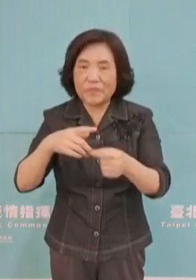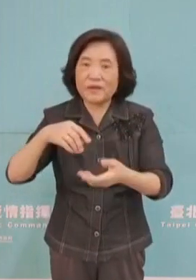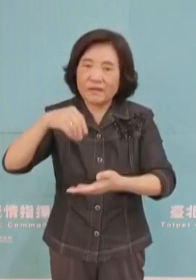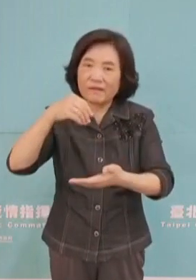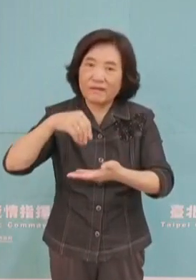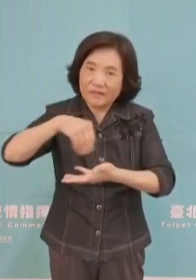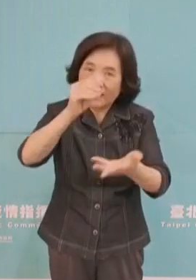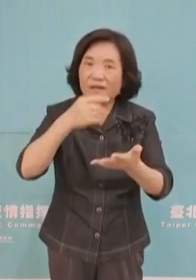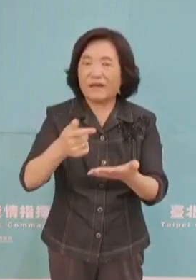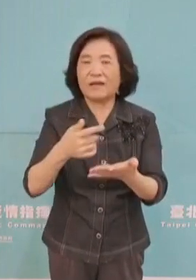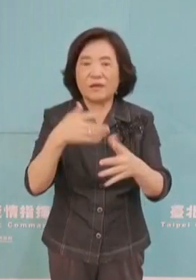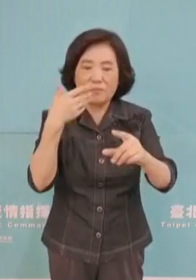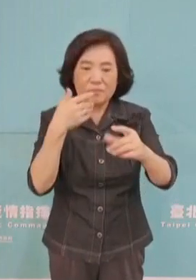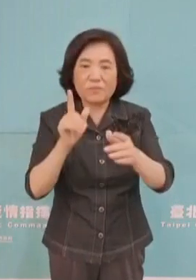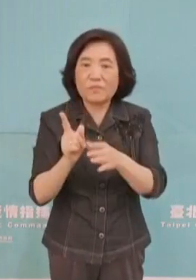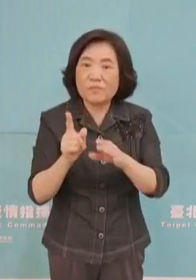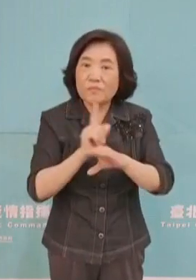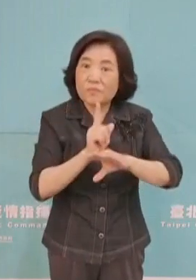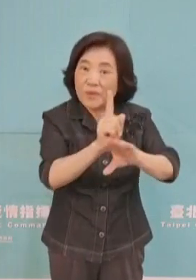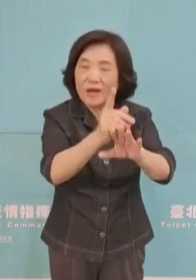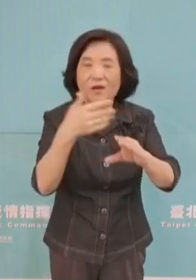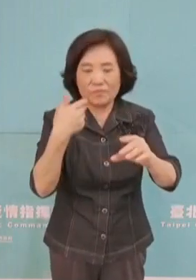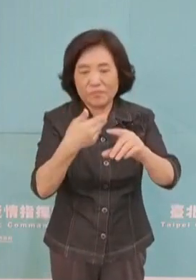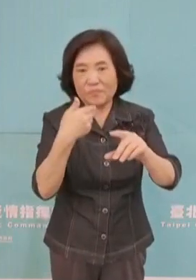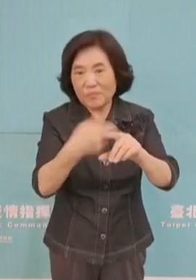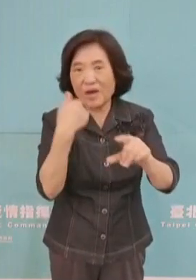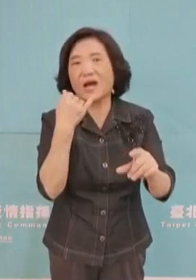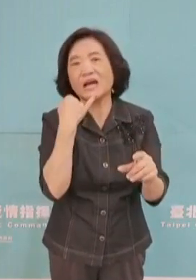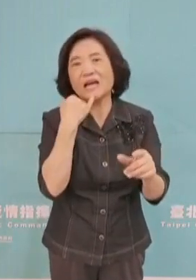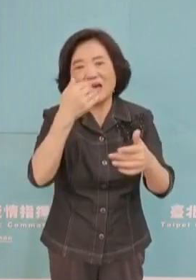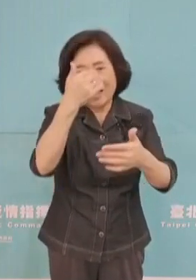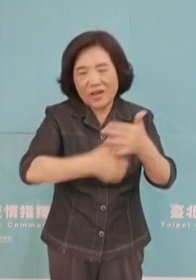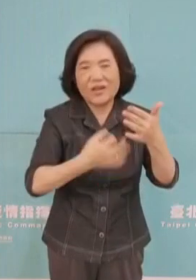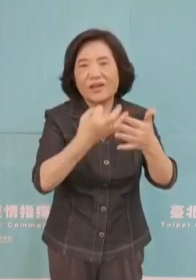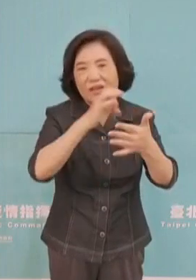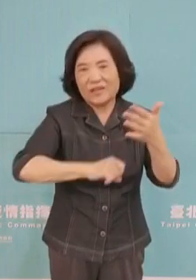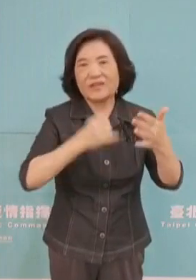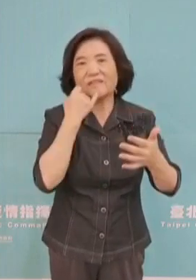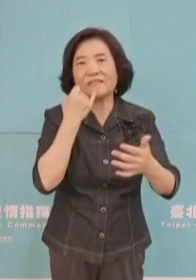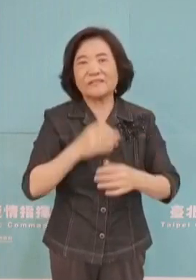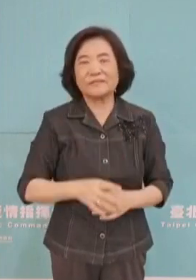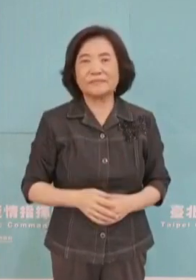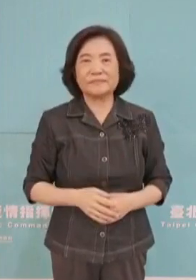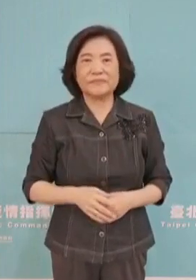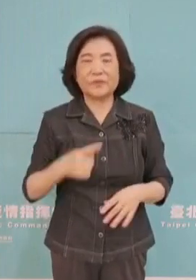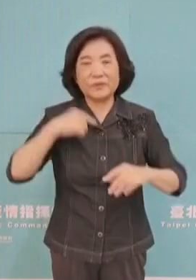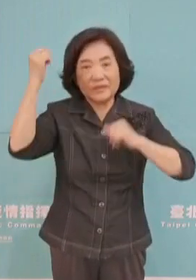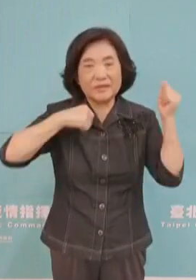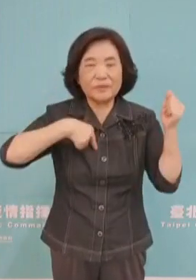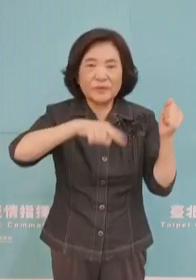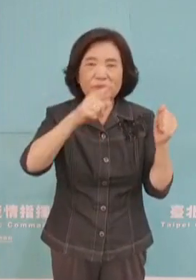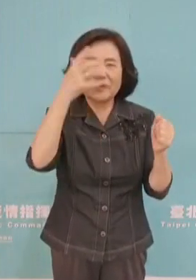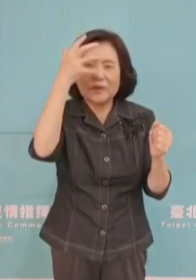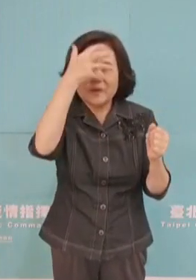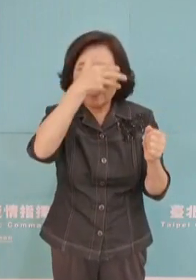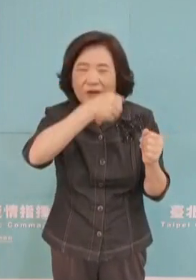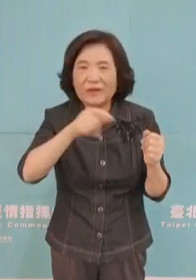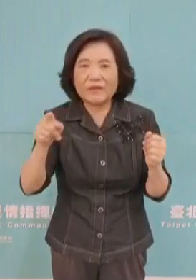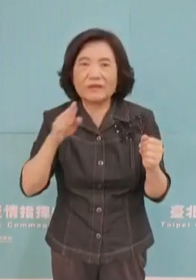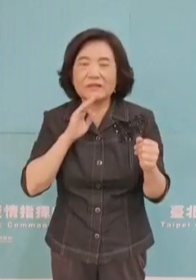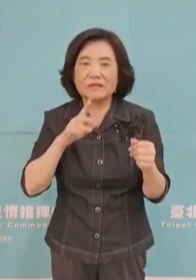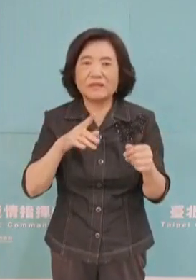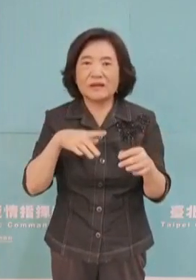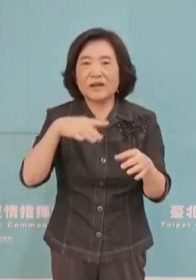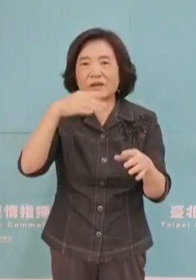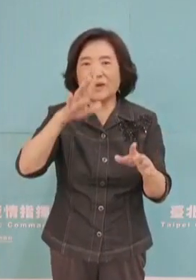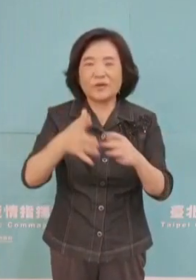就坐计程车还可以扣50块。还有人，这个我今天早上去看哦，常常一个长者来，你知道吗？会用一